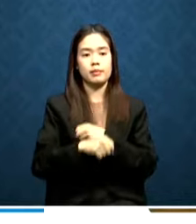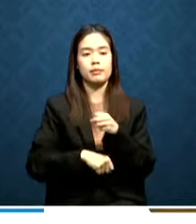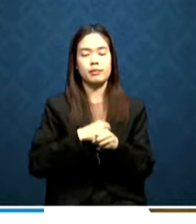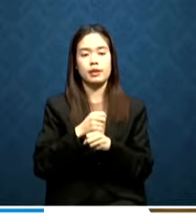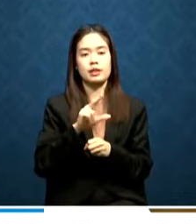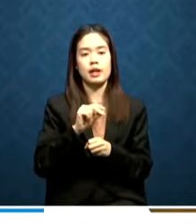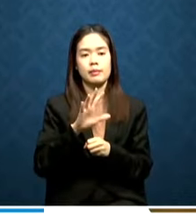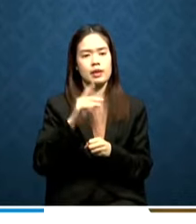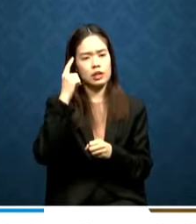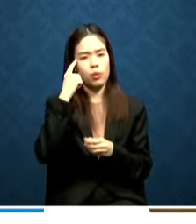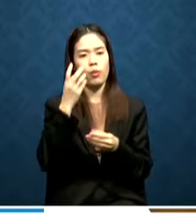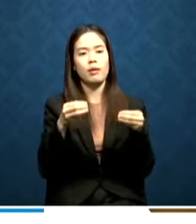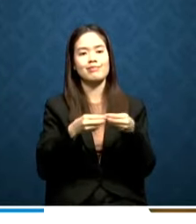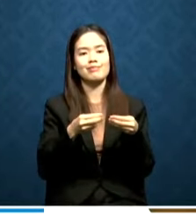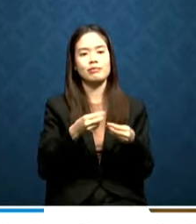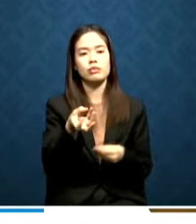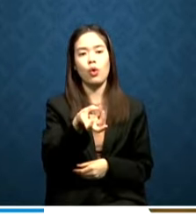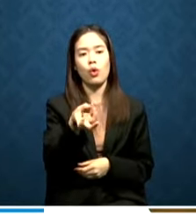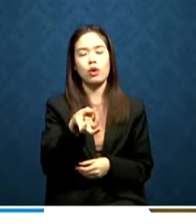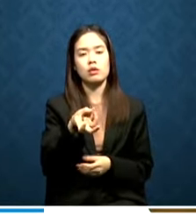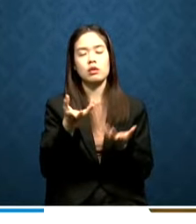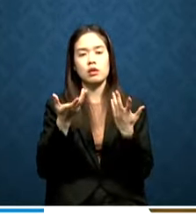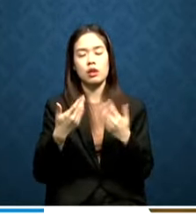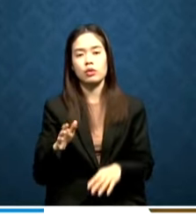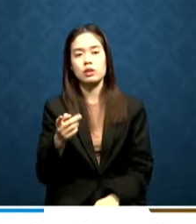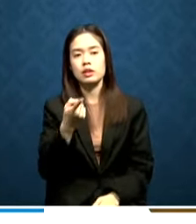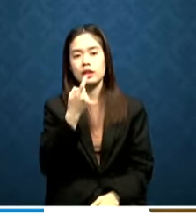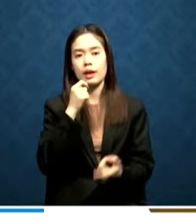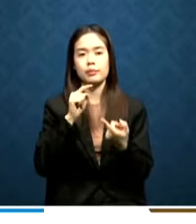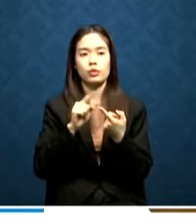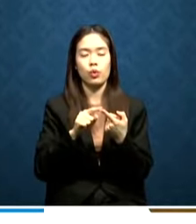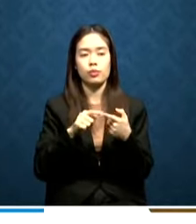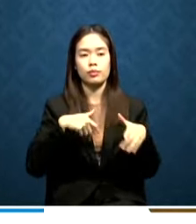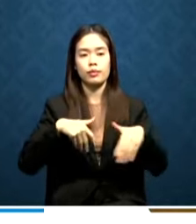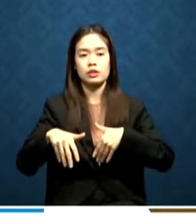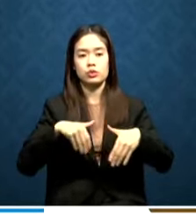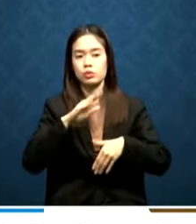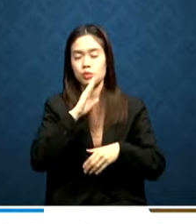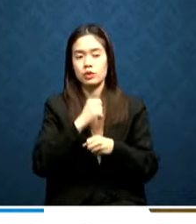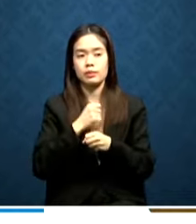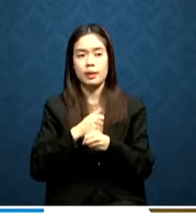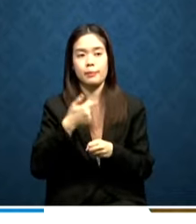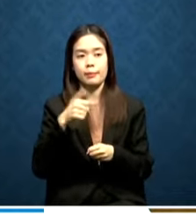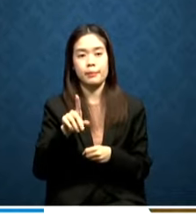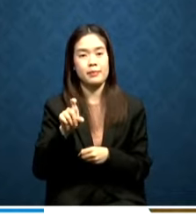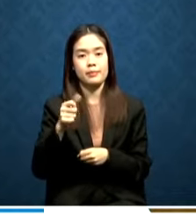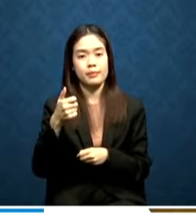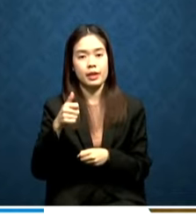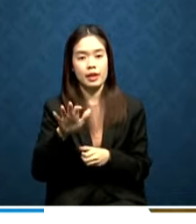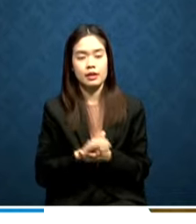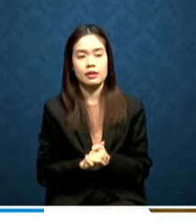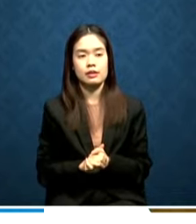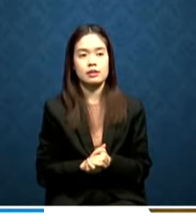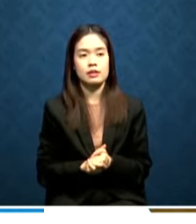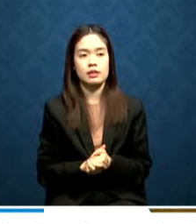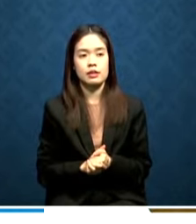จะมีน้อยเรื่องนี้ส่วนคำถามเรื่องท้องถิ่นผมได้ตอบไปแล้วว่าที่ทำไม่ได้เนี่ยเพราะว่าถ้าทำไปเรื่องท้องถิ่นเนี่ยแต่ว่